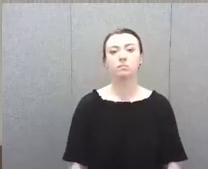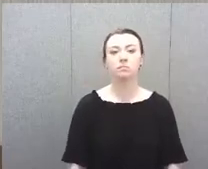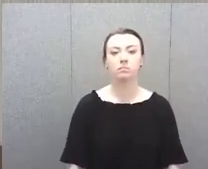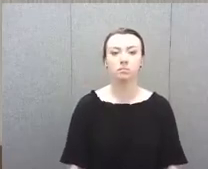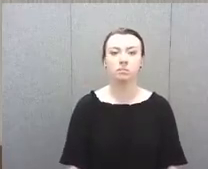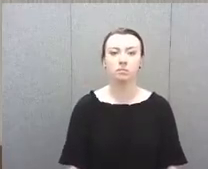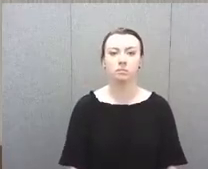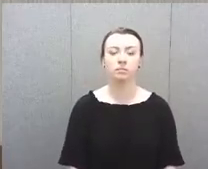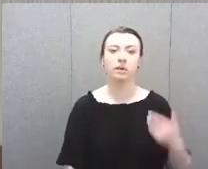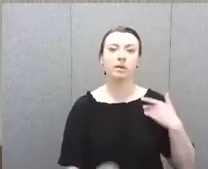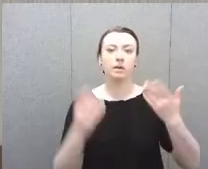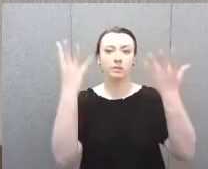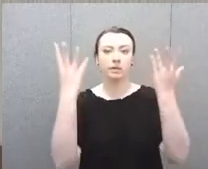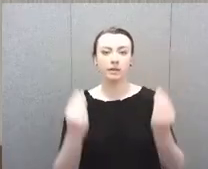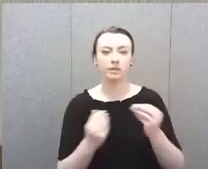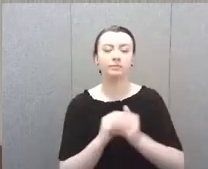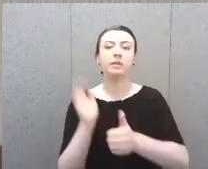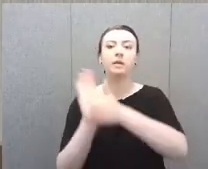Лободяна.